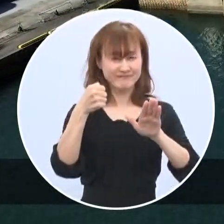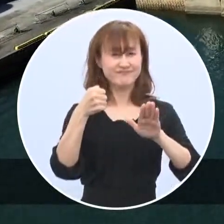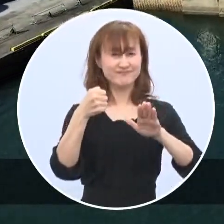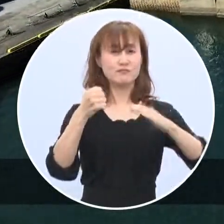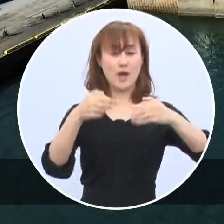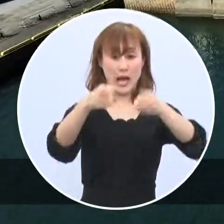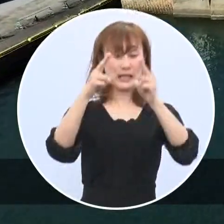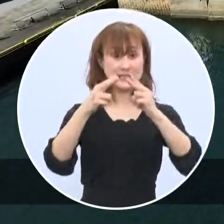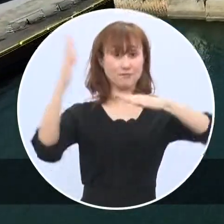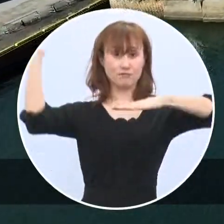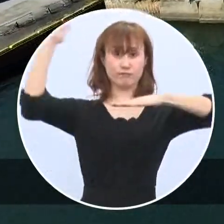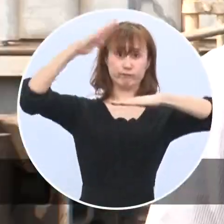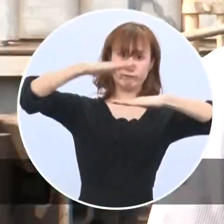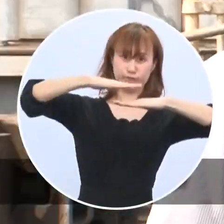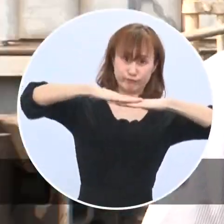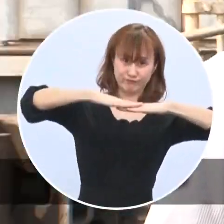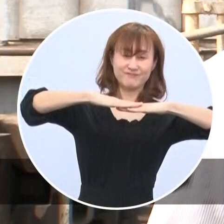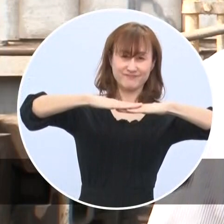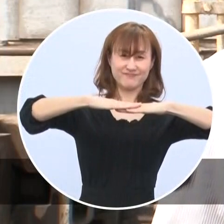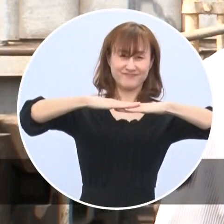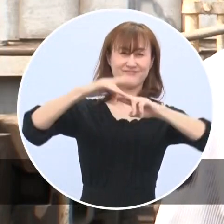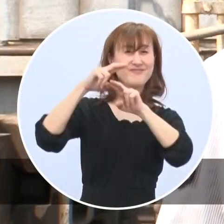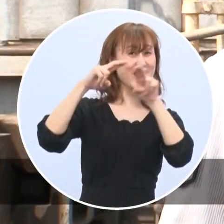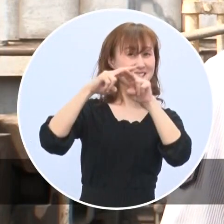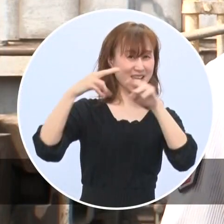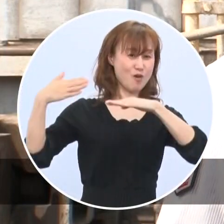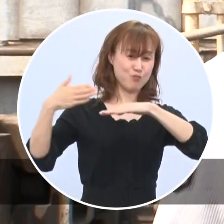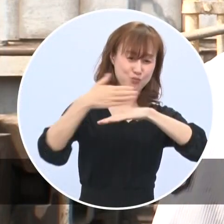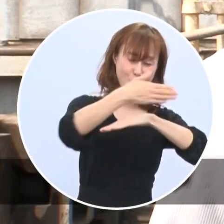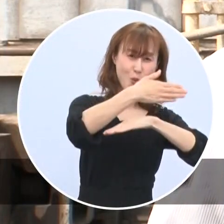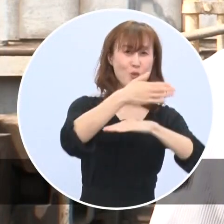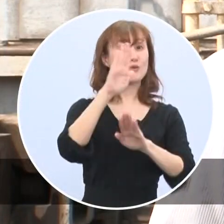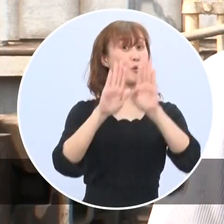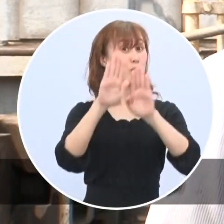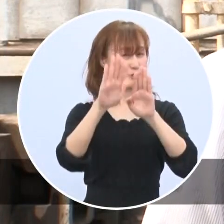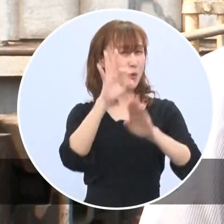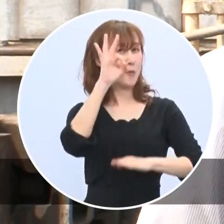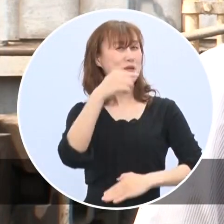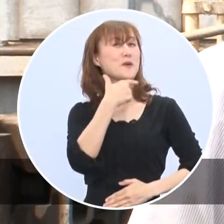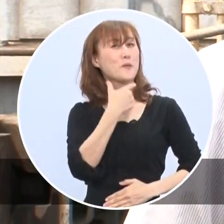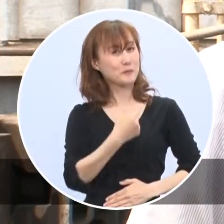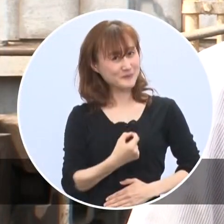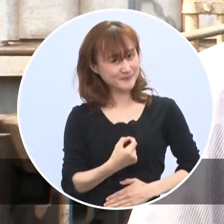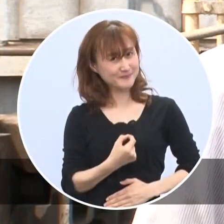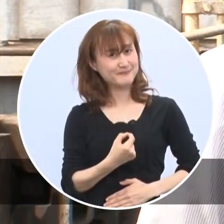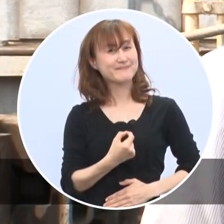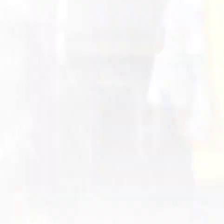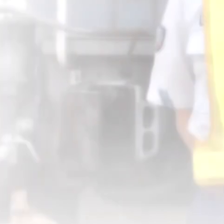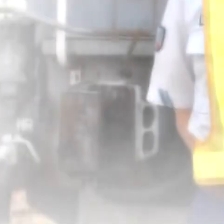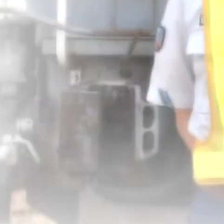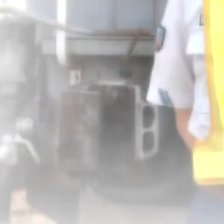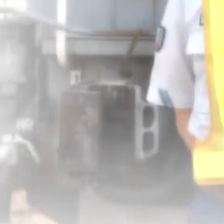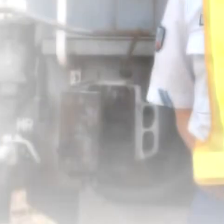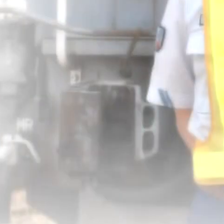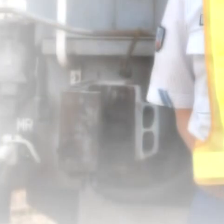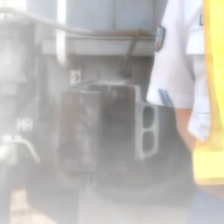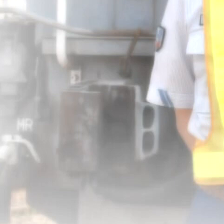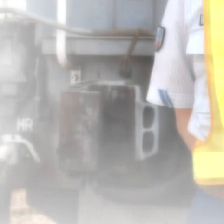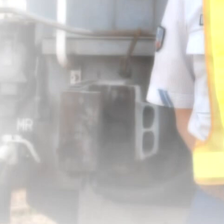ところいやーですね列車が通っていくところを見ていただければなぁと思います